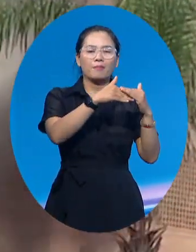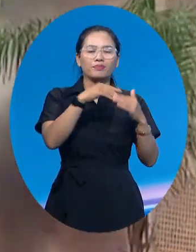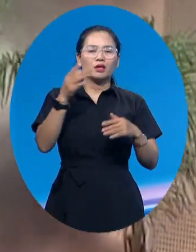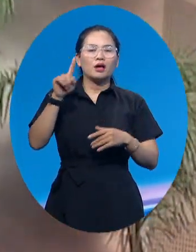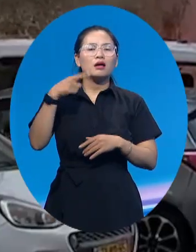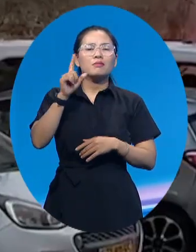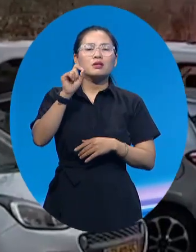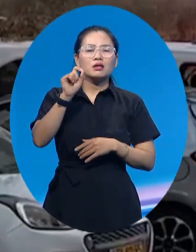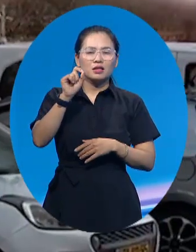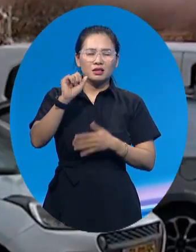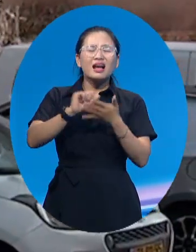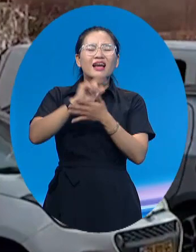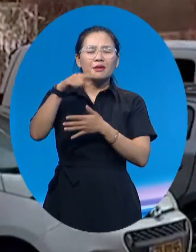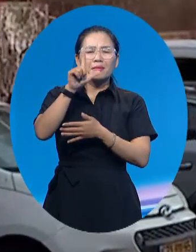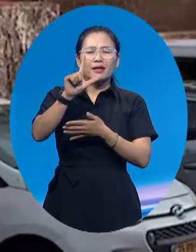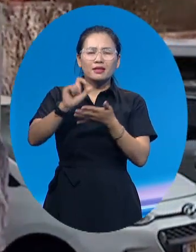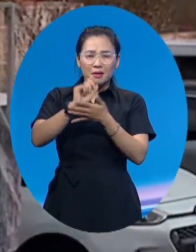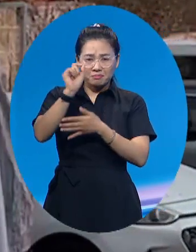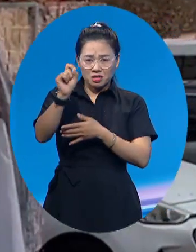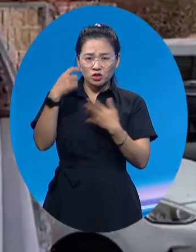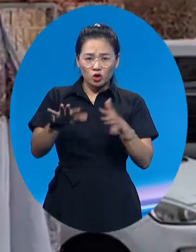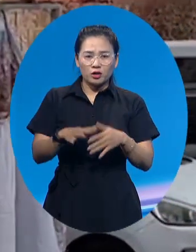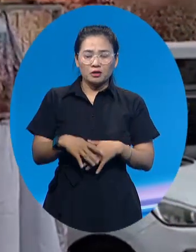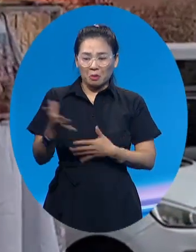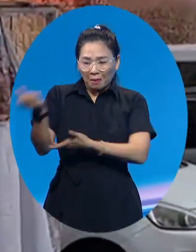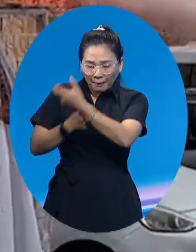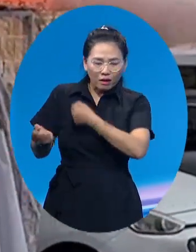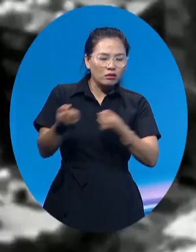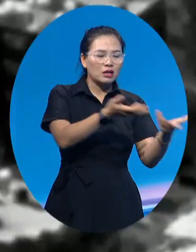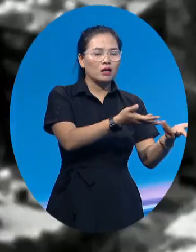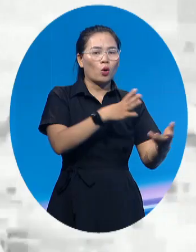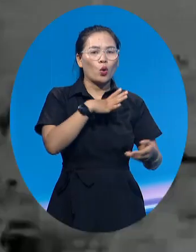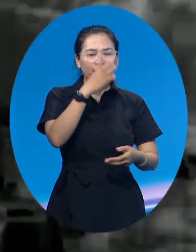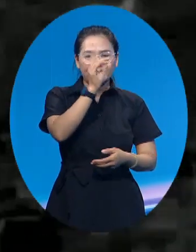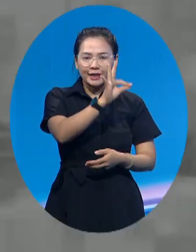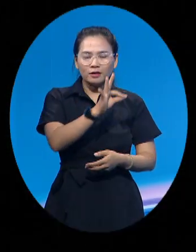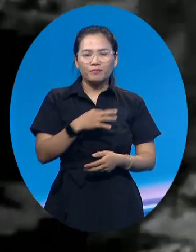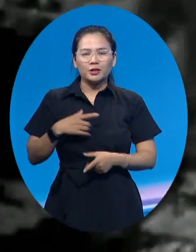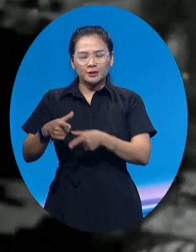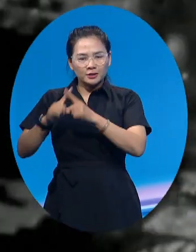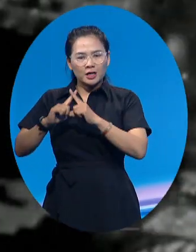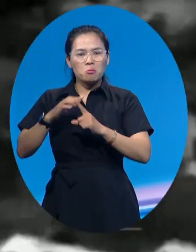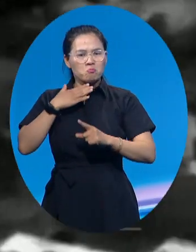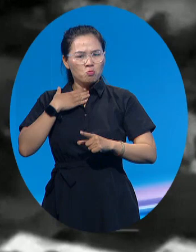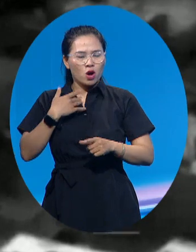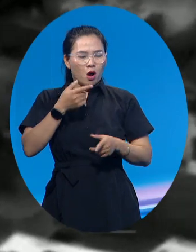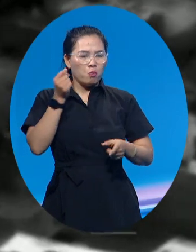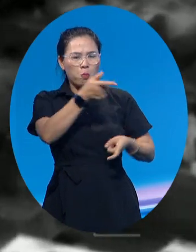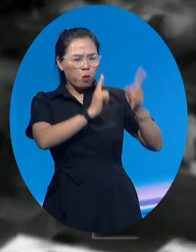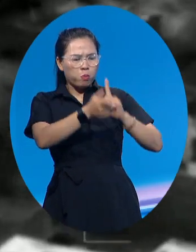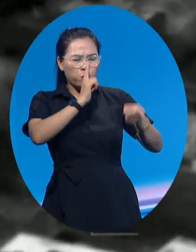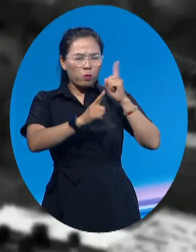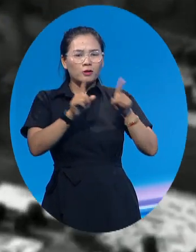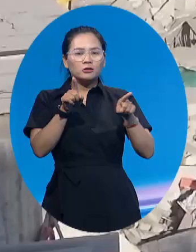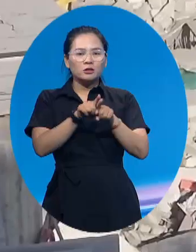10 và bắt hơn 100 người Israel đưa sang Gaza để làm con tin. Đáp lại, Israel đã tiến hành không kích các tòa nhà dân